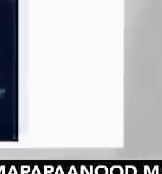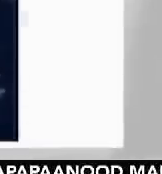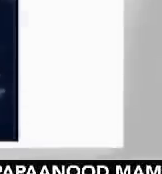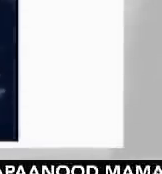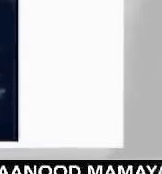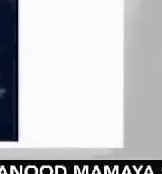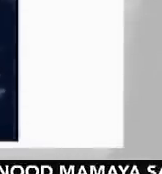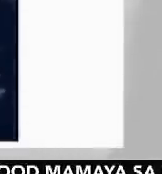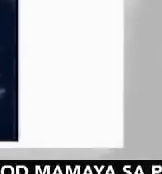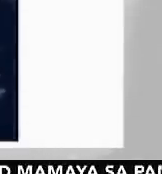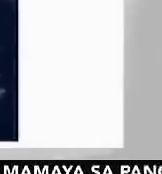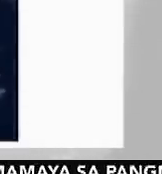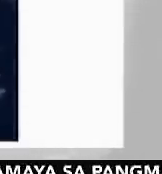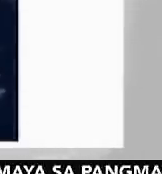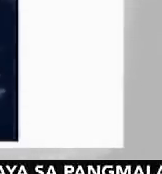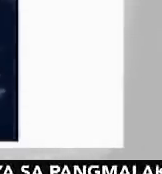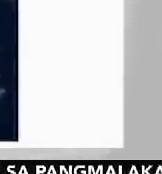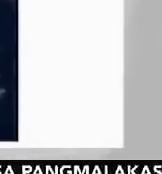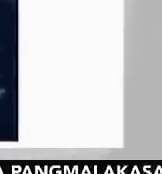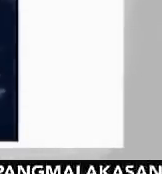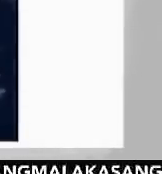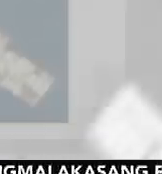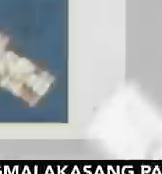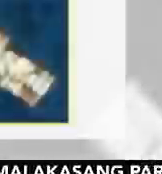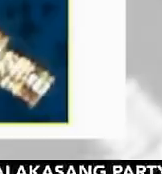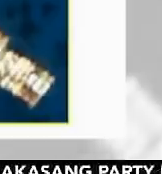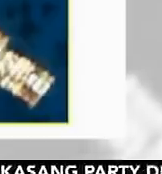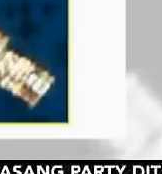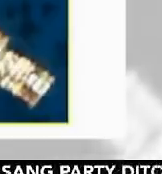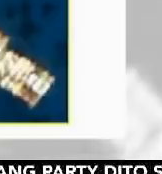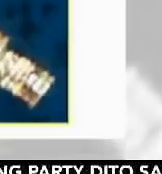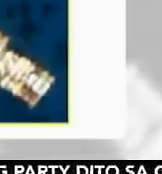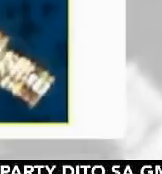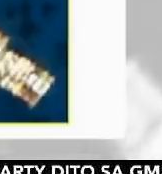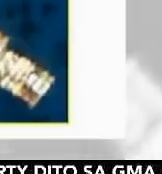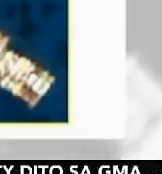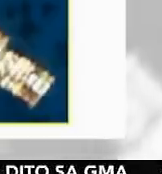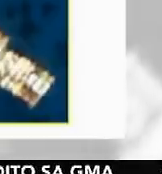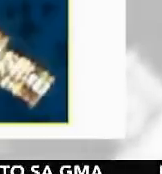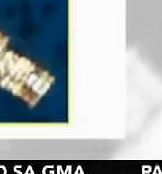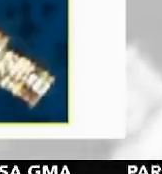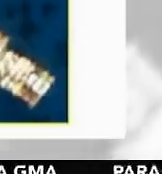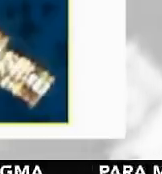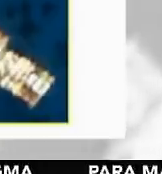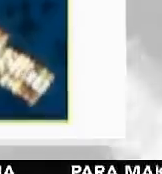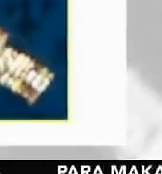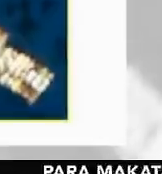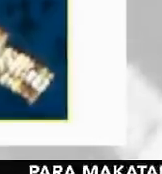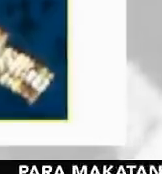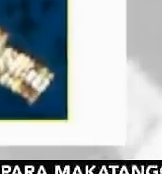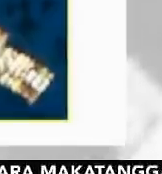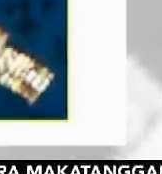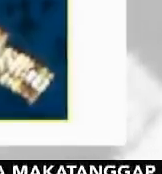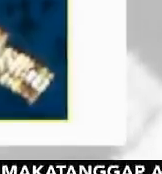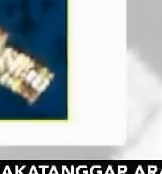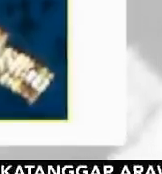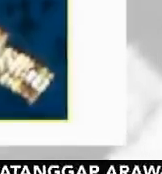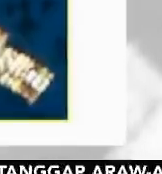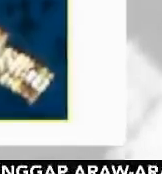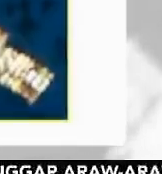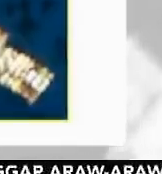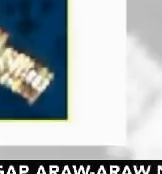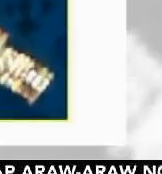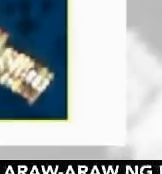China. Pagsapit ng Disyembre, nasa 20 barko na ang dikit-dikit na nakadaong. Sabi ng Simularity, sa